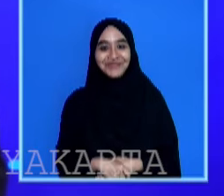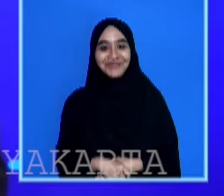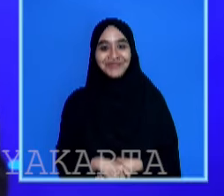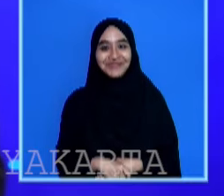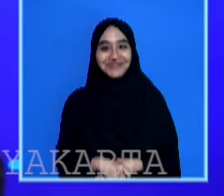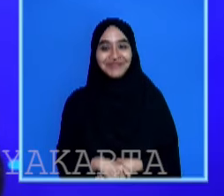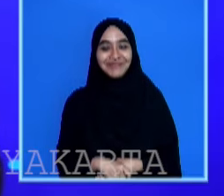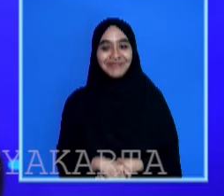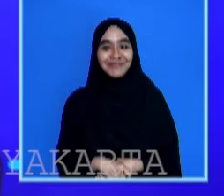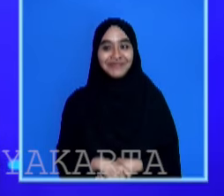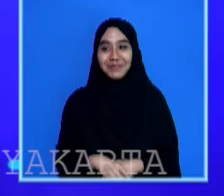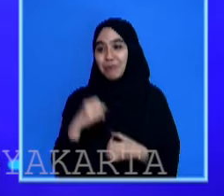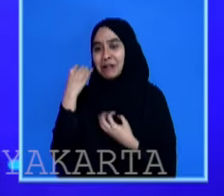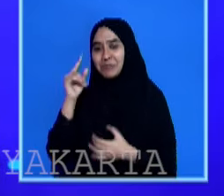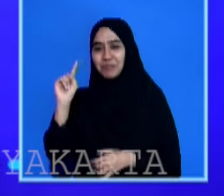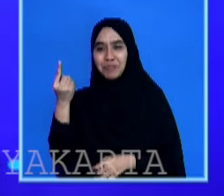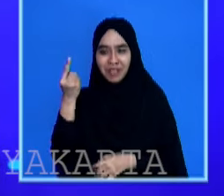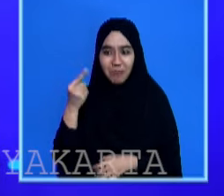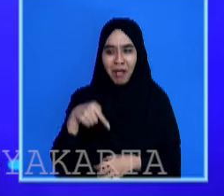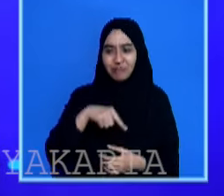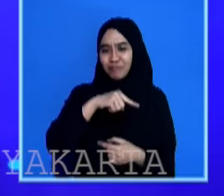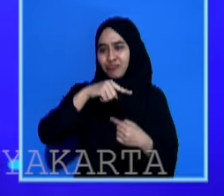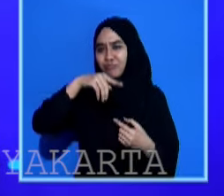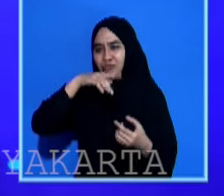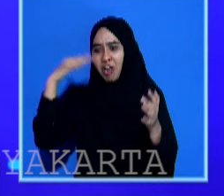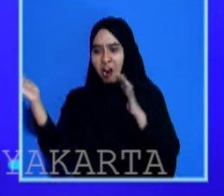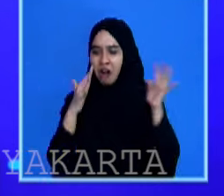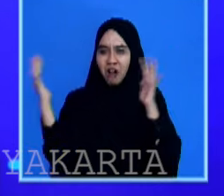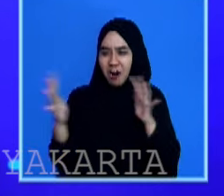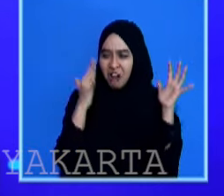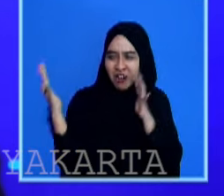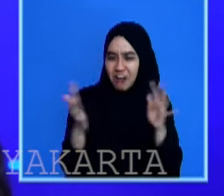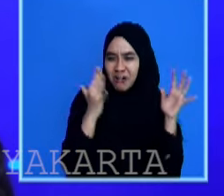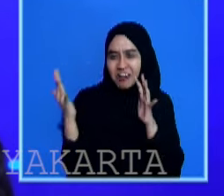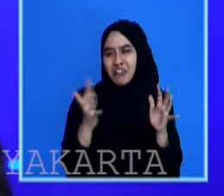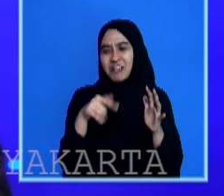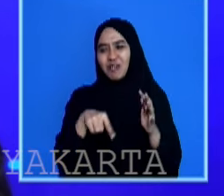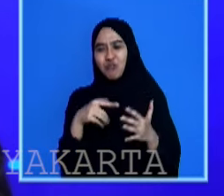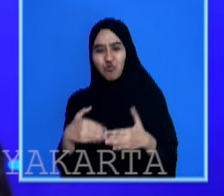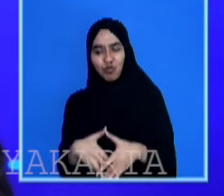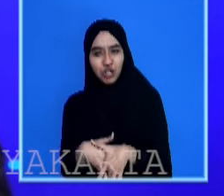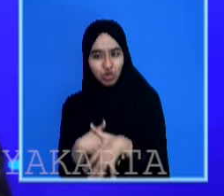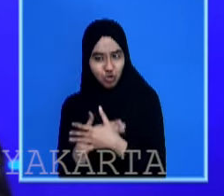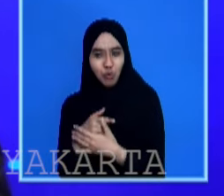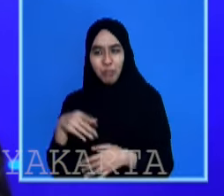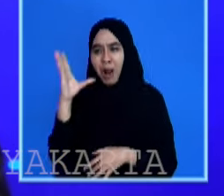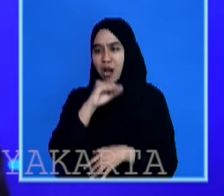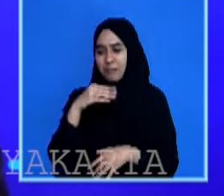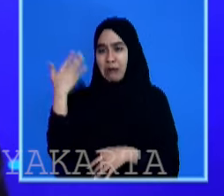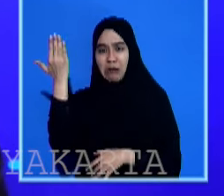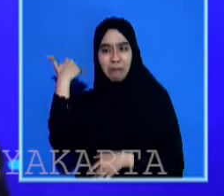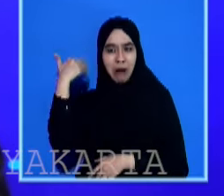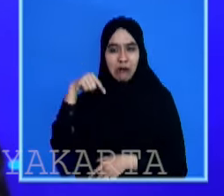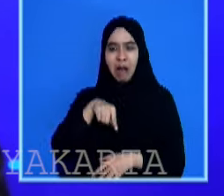kita ikuti informasi pertama saudara siklon tropis anggrek yang melanda wilayah Kabupaten Gunung Kitul pada beberapa hari yang lalu menimbulkan sejumlah